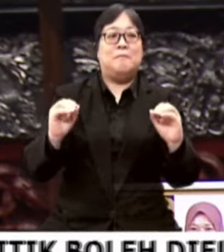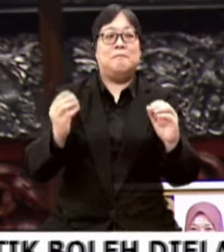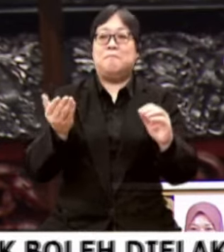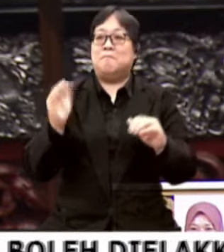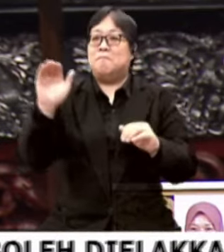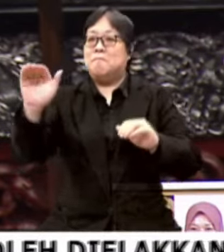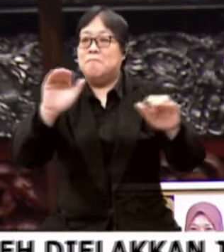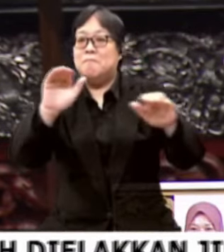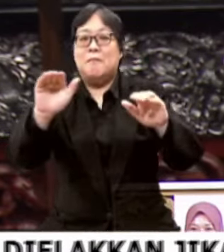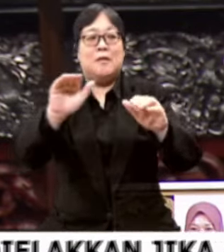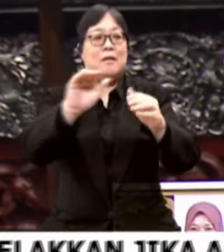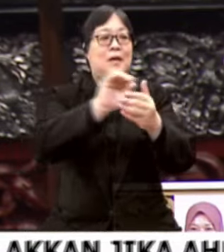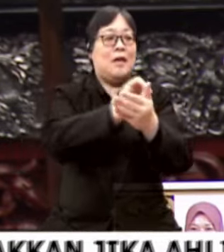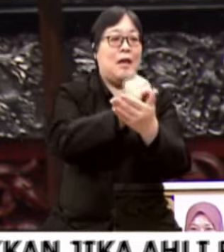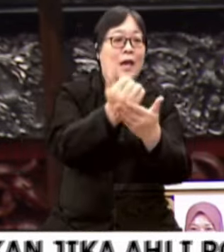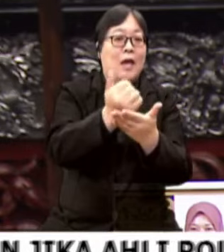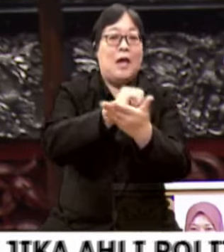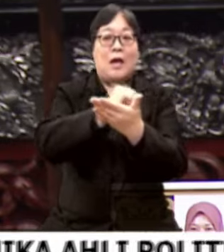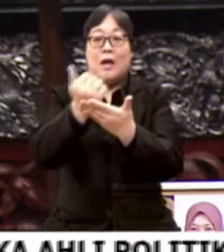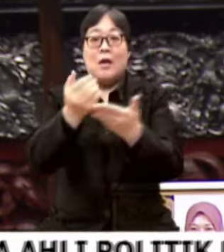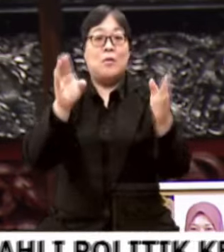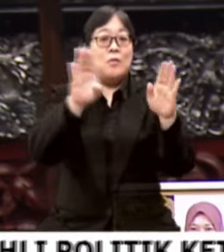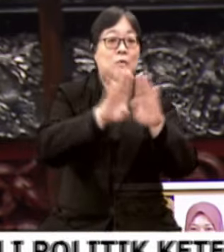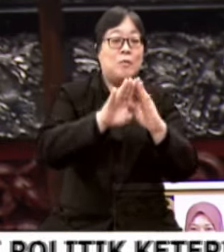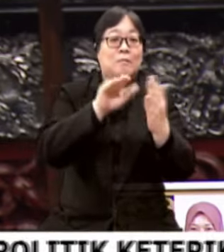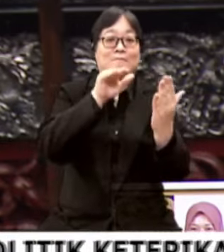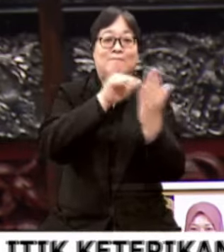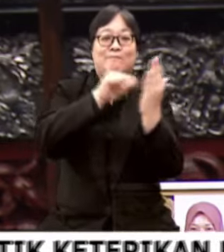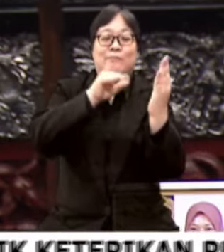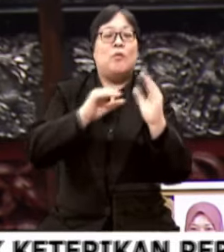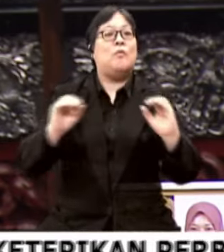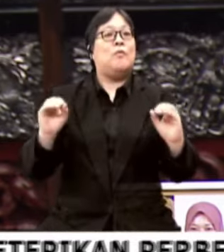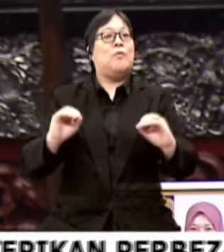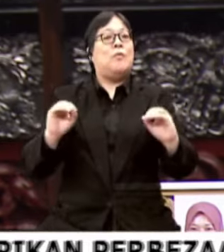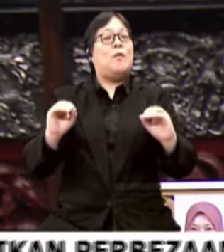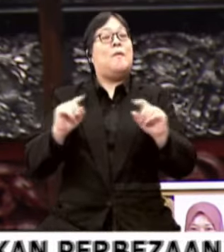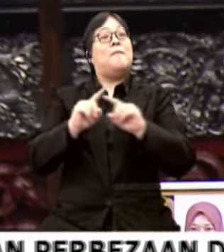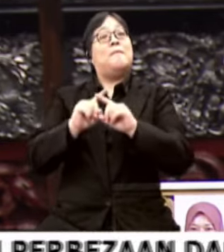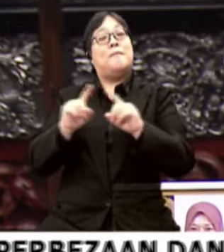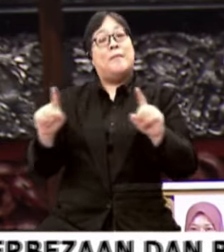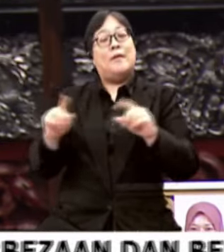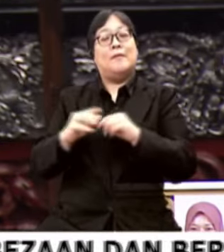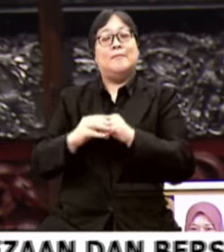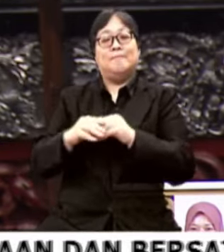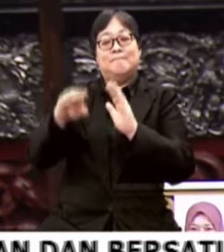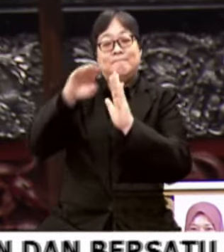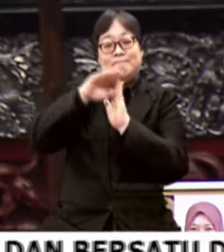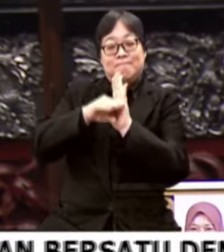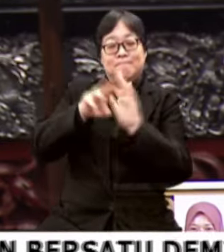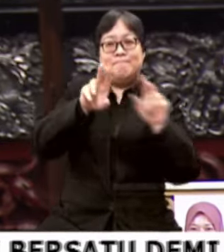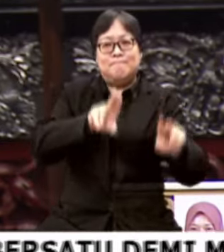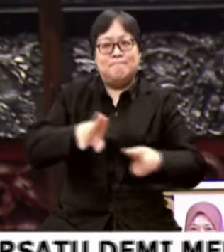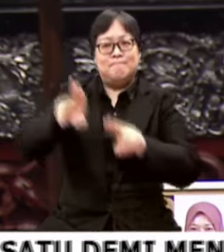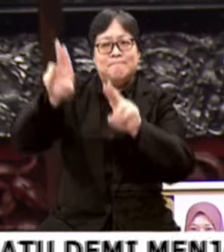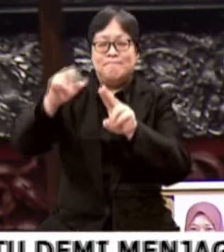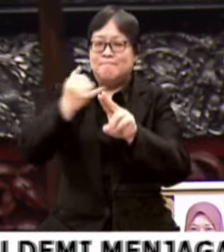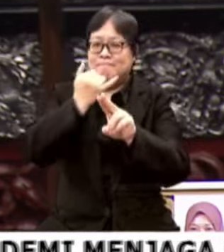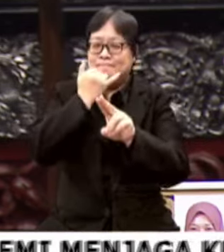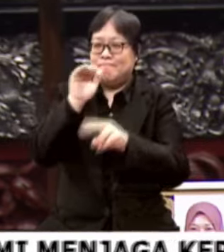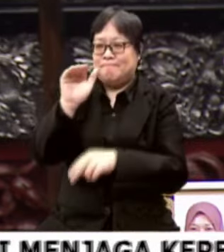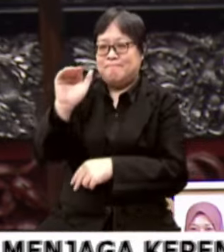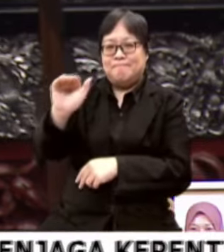mana-mana account ditutup ataupun dikekang tapi di lebih kepada konten yang dibuat naik